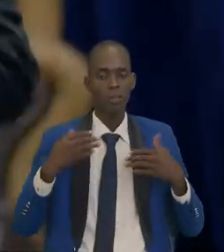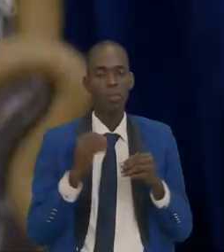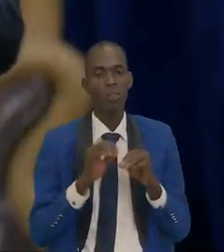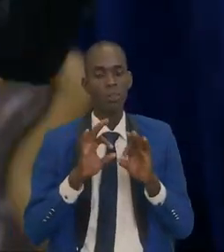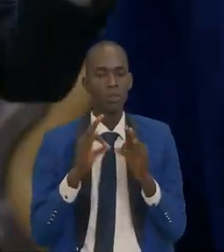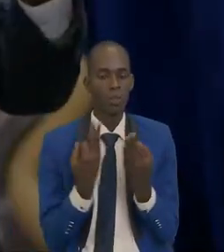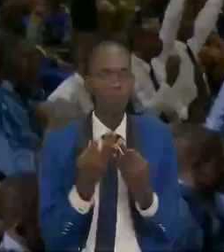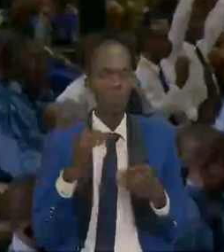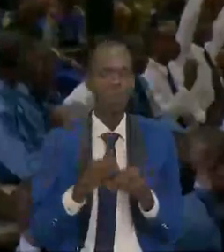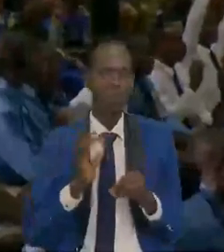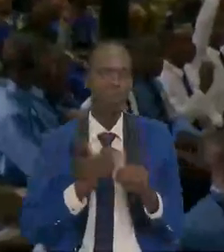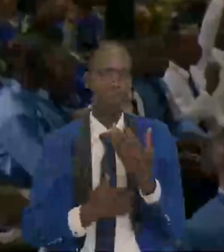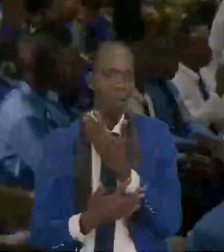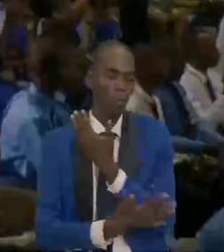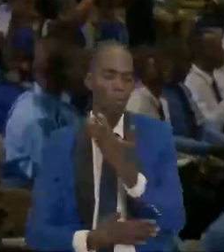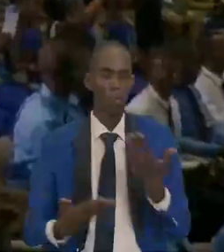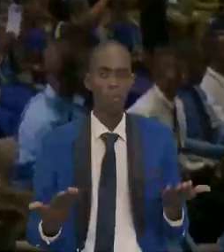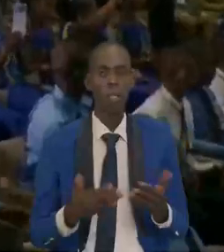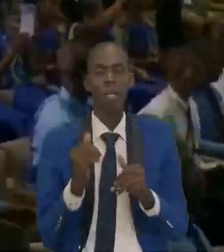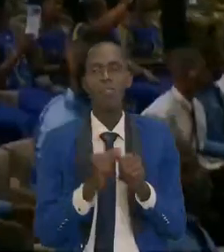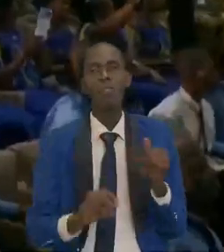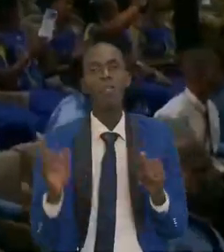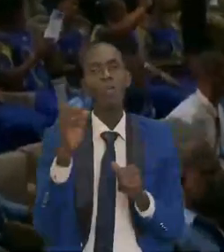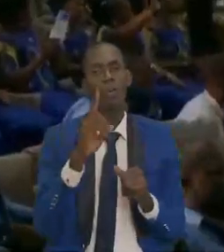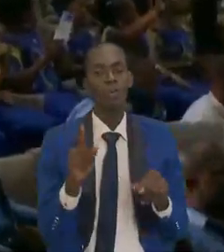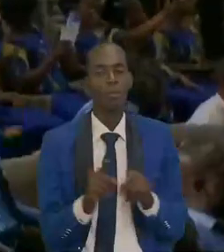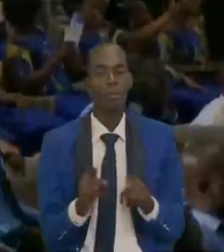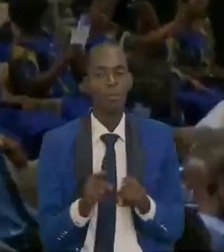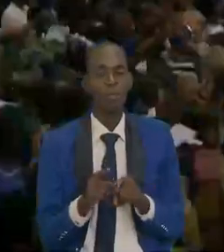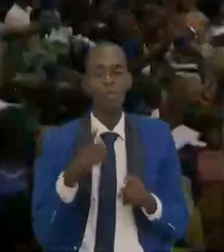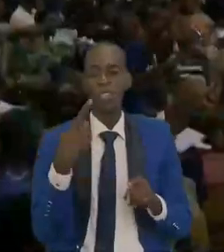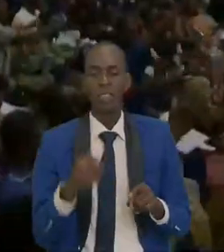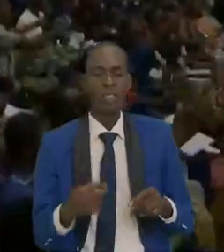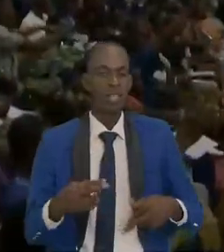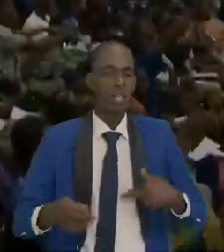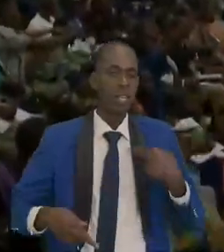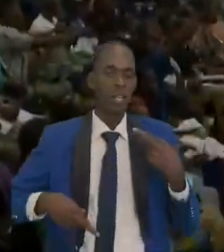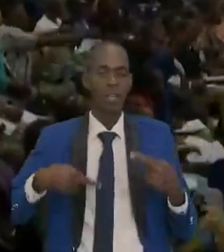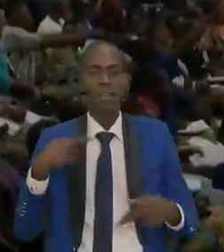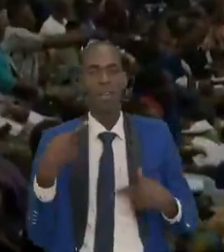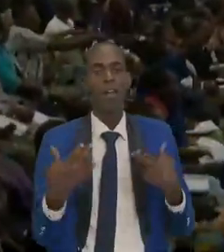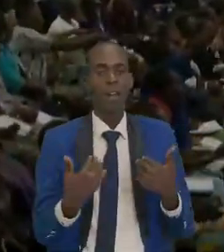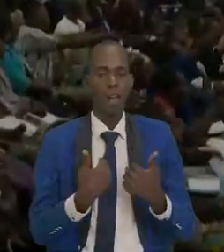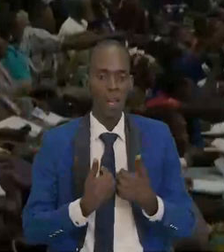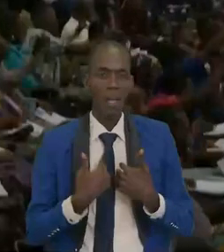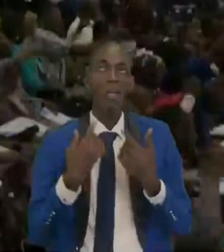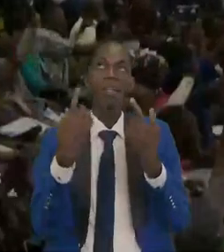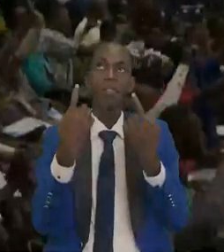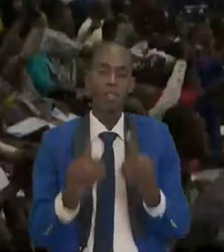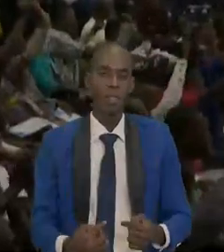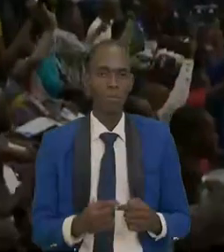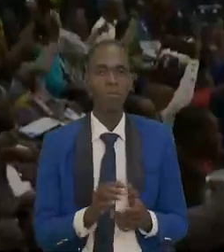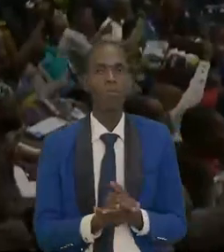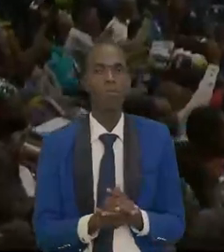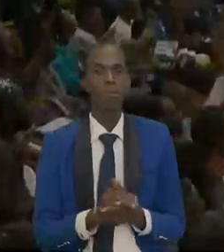ici. Partout, le réveil est venu. Verset